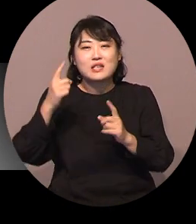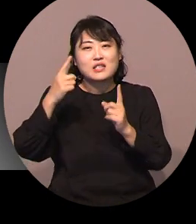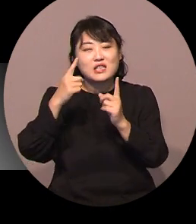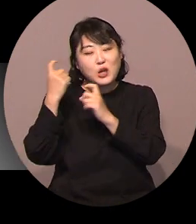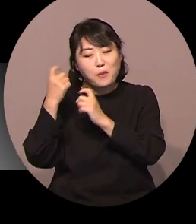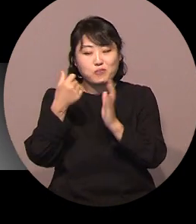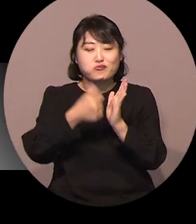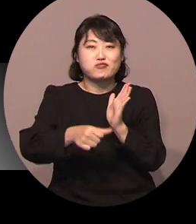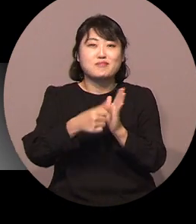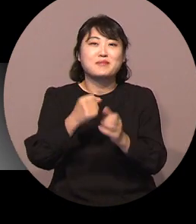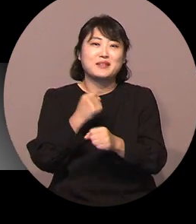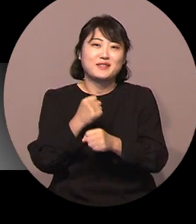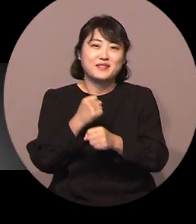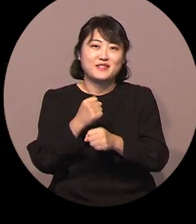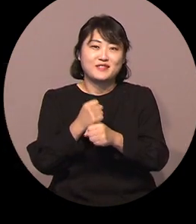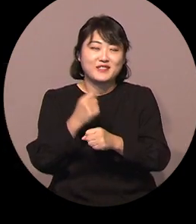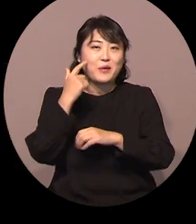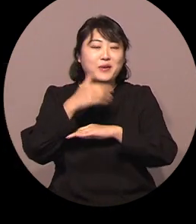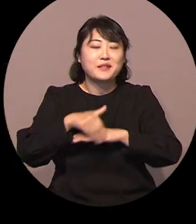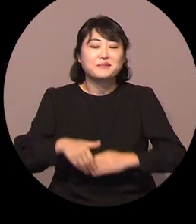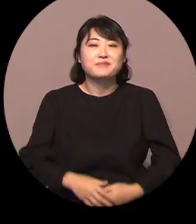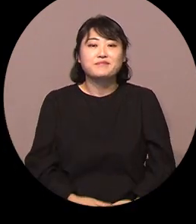들어한 이미지를